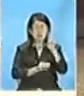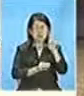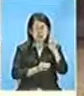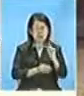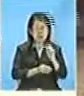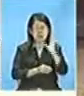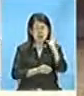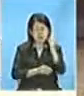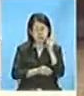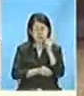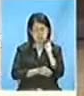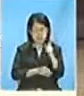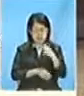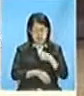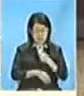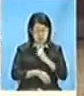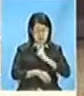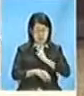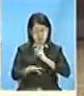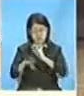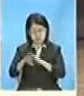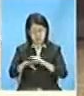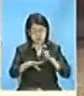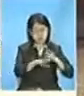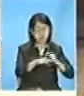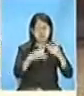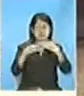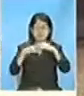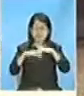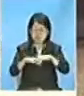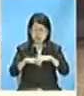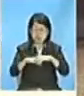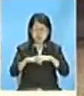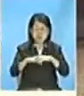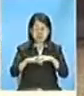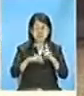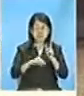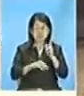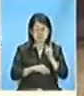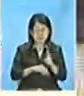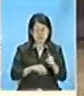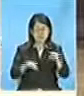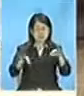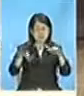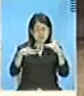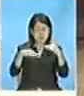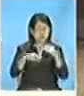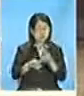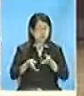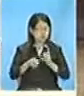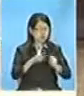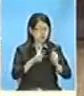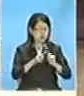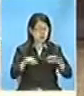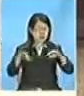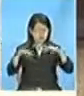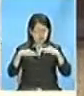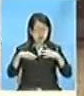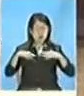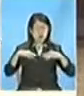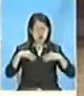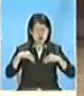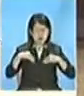งานดังกล่าวนั้นจะต้องได้รับความยอมรับ ของทุกภาคส่วนนอกจ